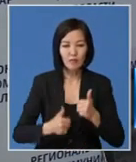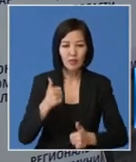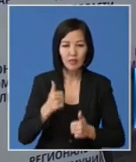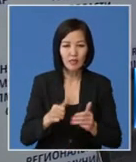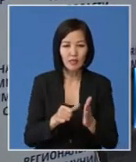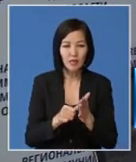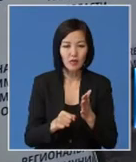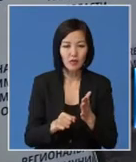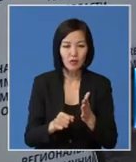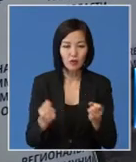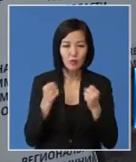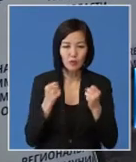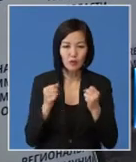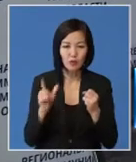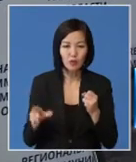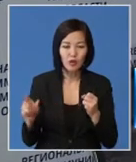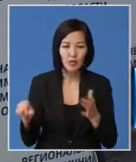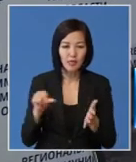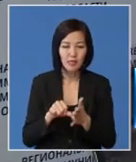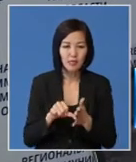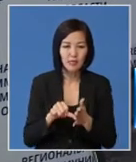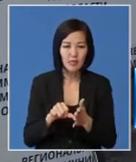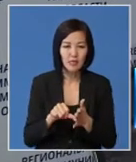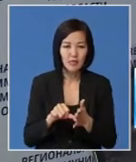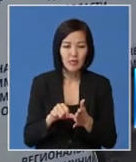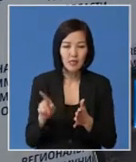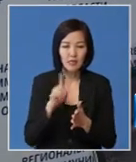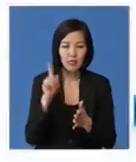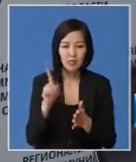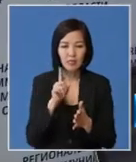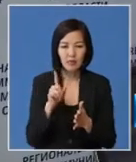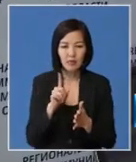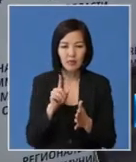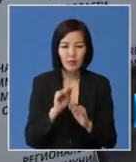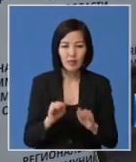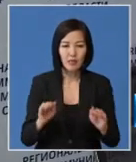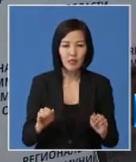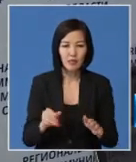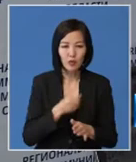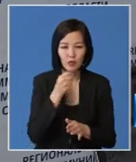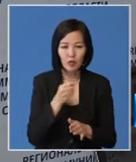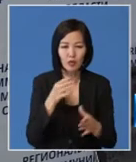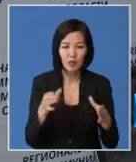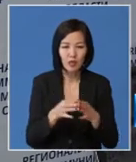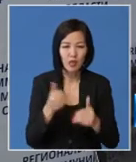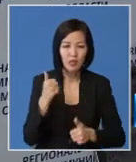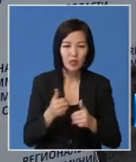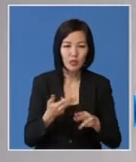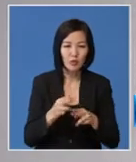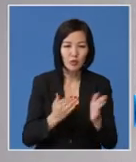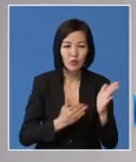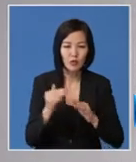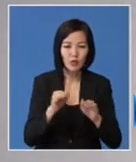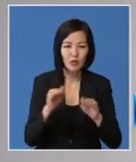600-ден астам спортшы қатысты. Балалар, жасөспірімдер және жастар арасында жарыс өте жақсы деңгейде өтті, жоғарғы деңгейде.